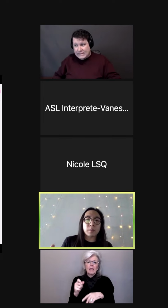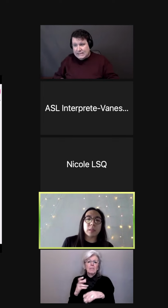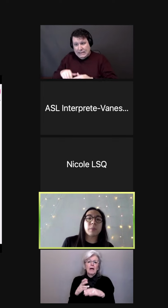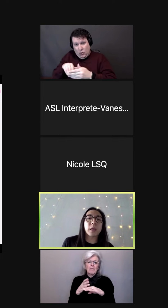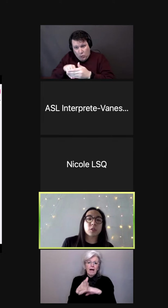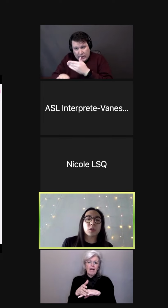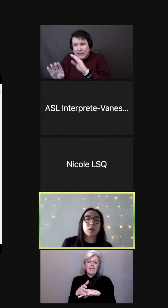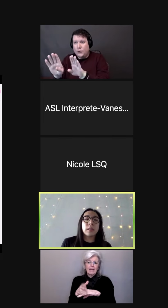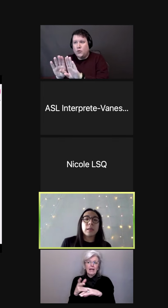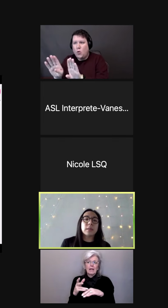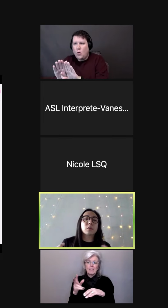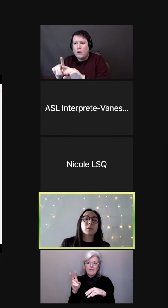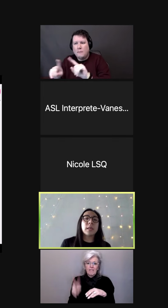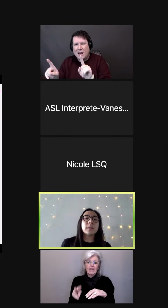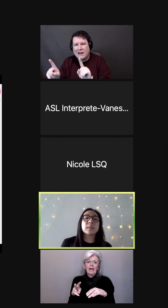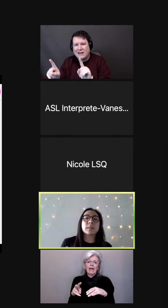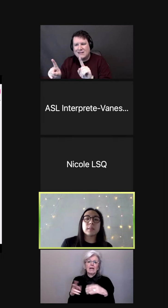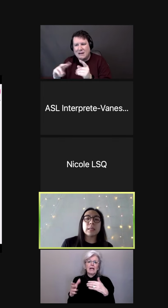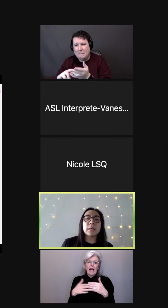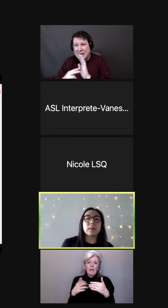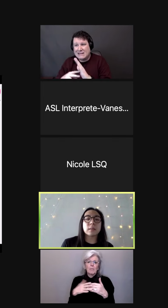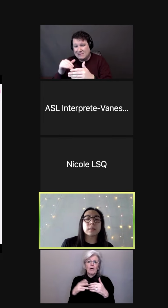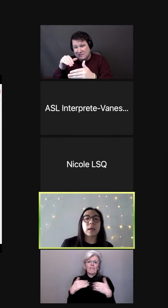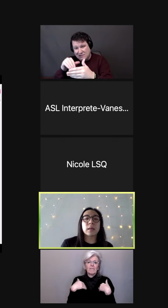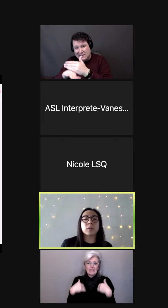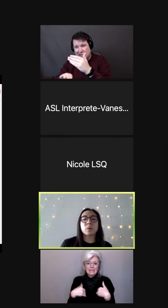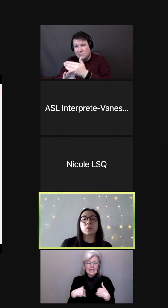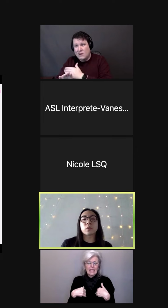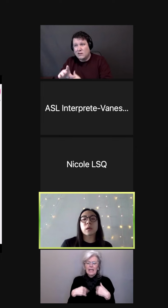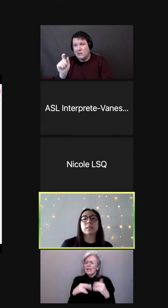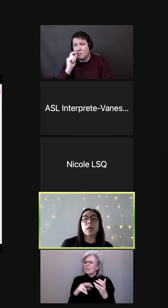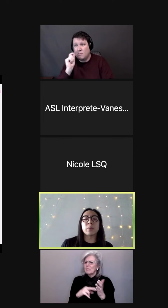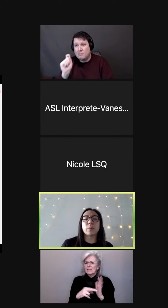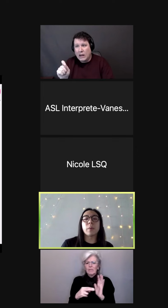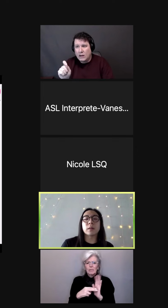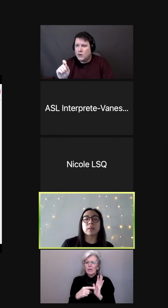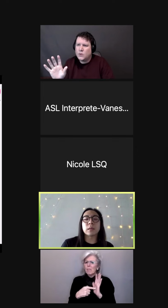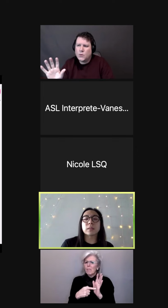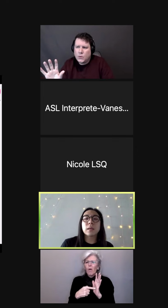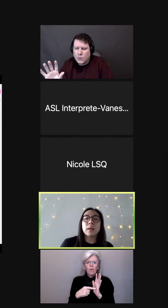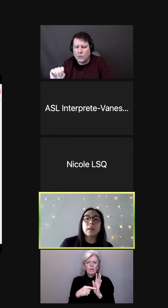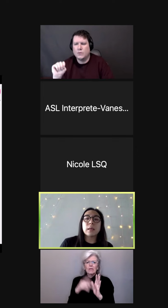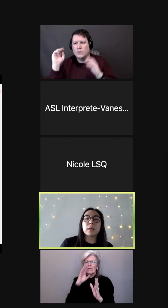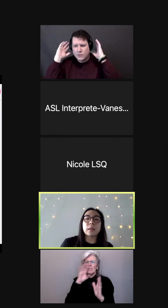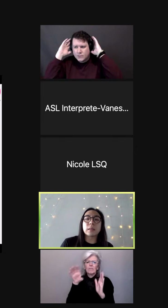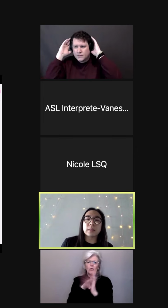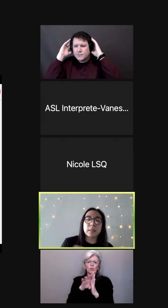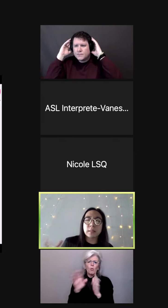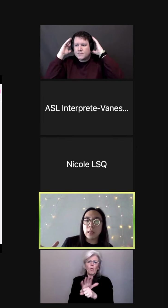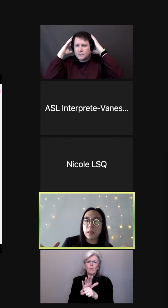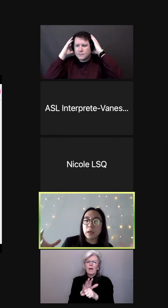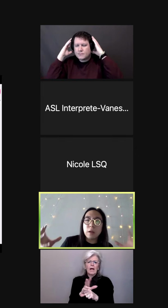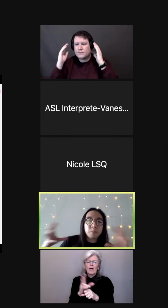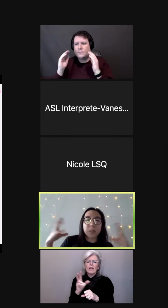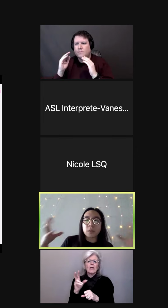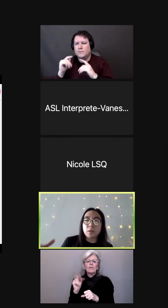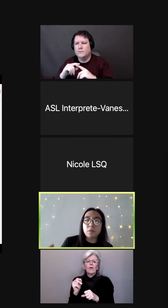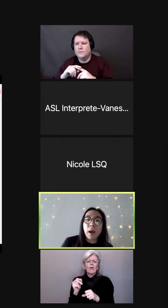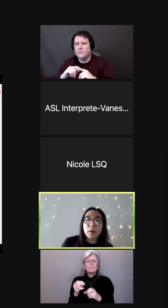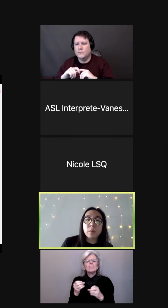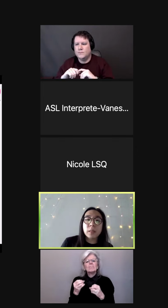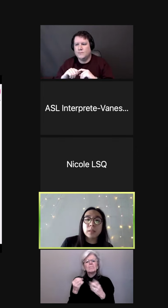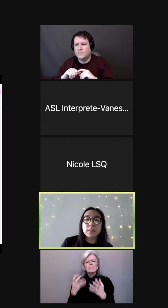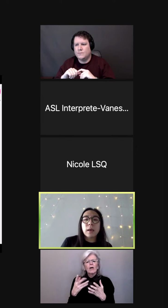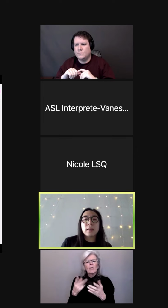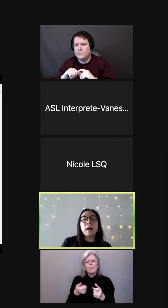porte physiquement, mais ça ne présente pas un portrait complet. Plutôt, ça crée un besoin pour